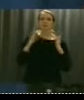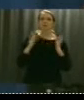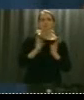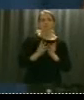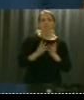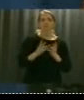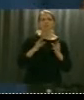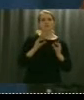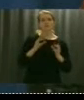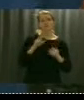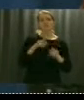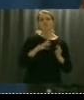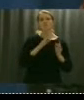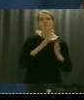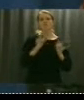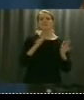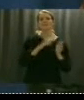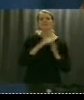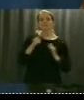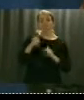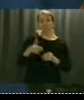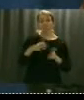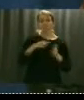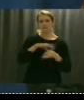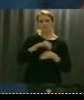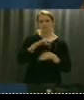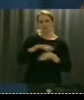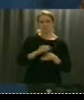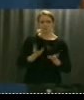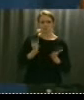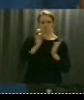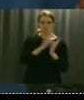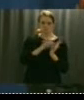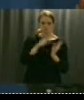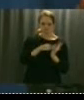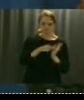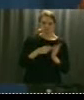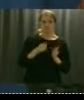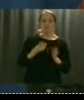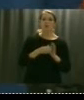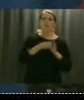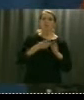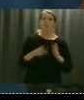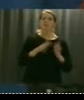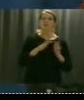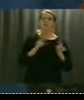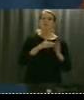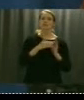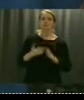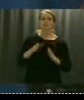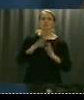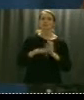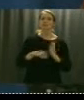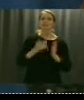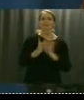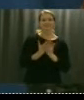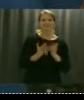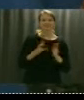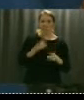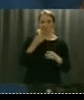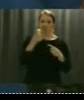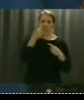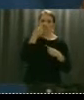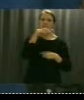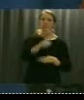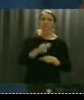fristäder i Sverige. Och i den så står det så här att eftersom fristadsprogrammet inte blivit utsatt för